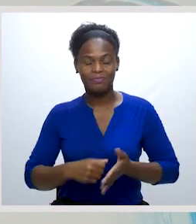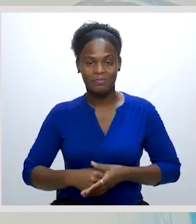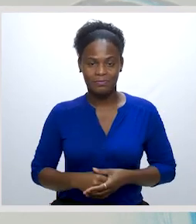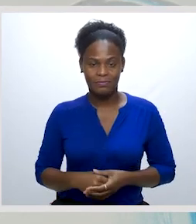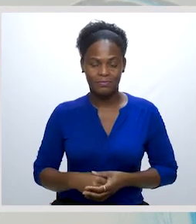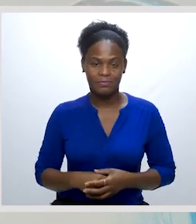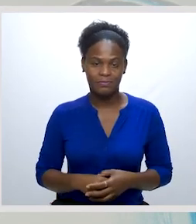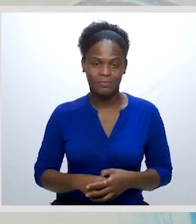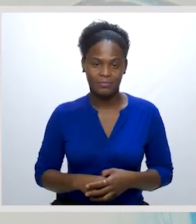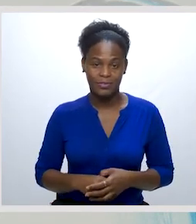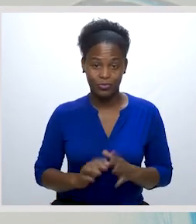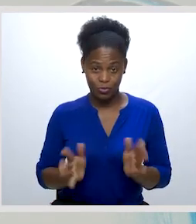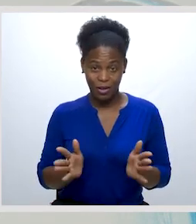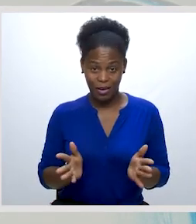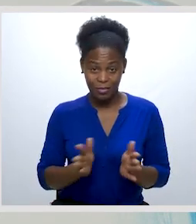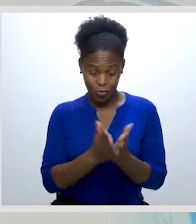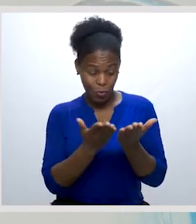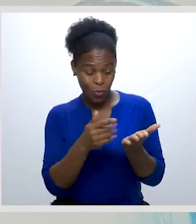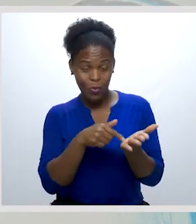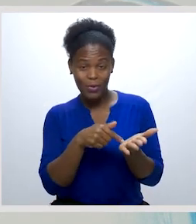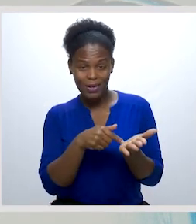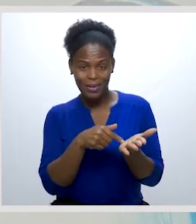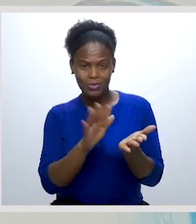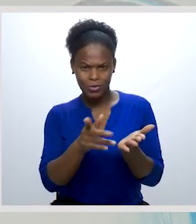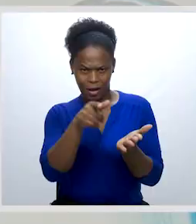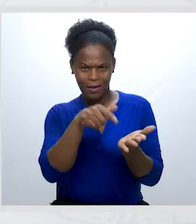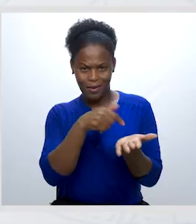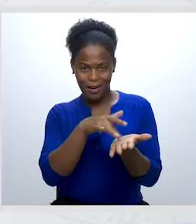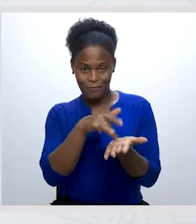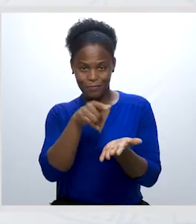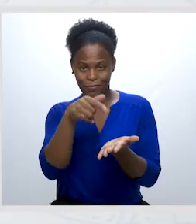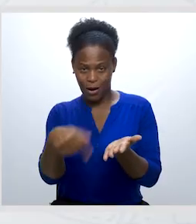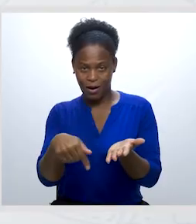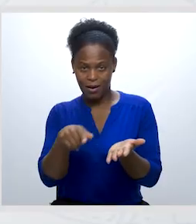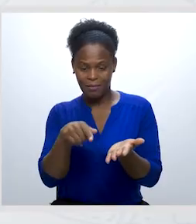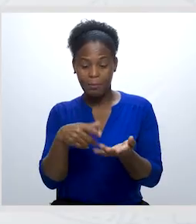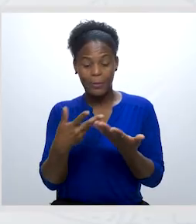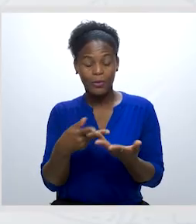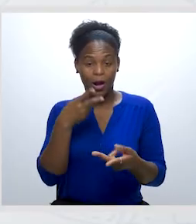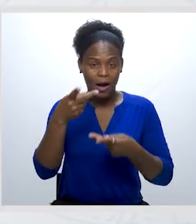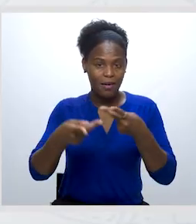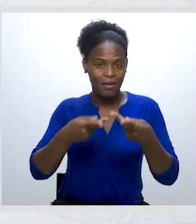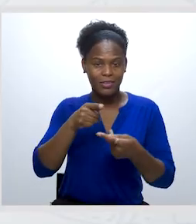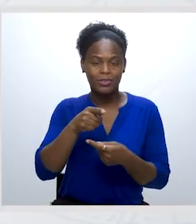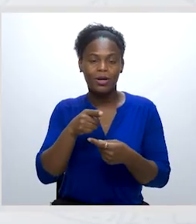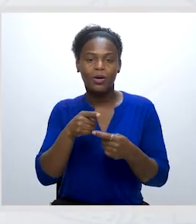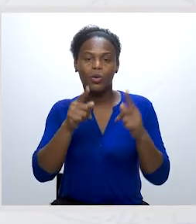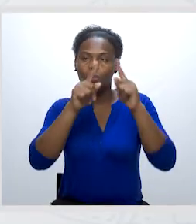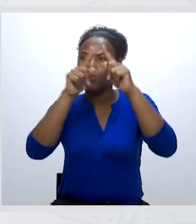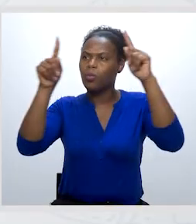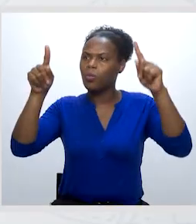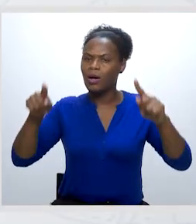Ça y est? Tout le monde a son livre? Alors, analysez le tableau de